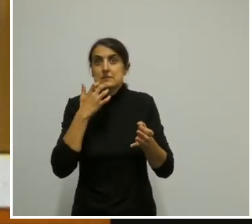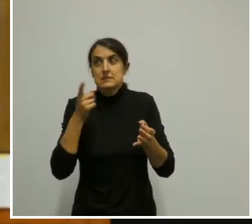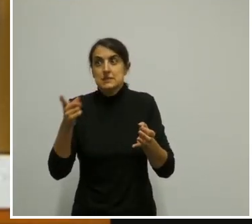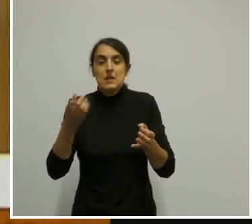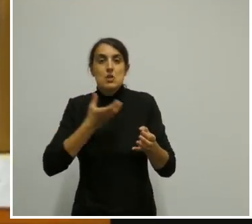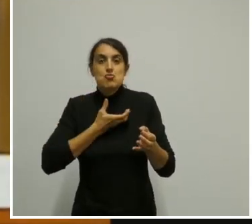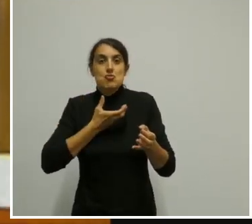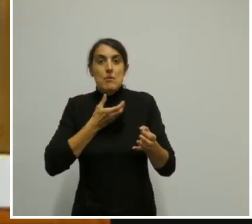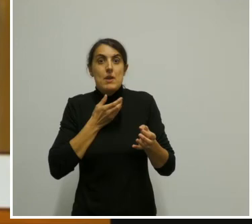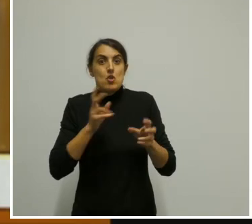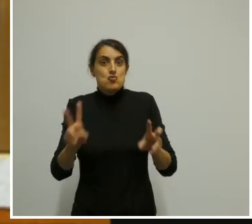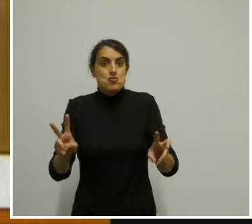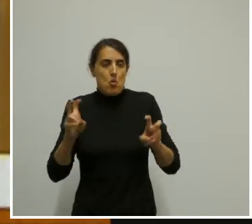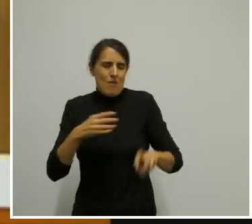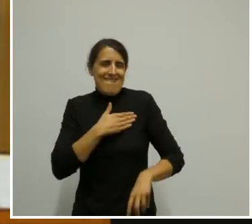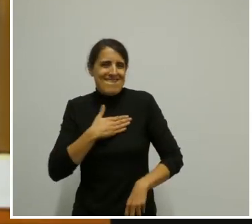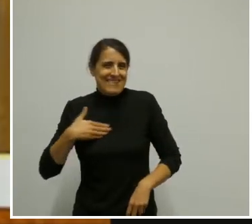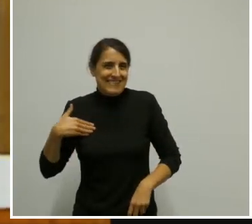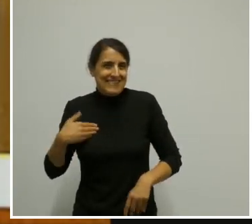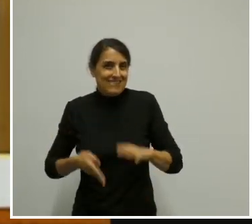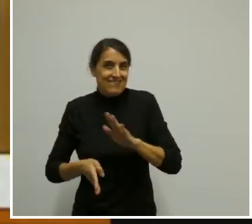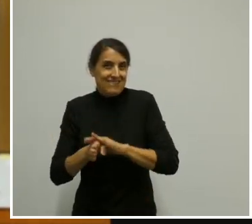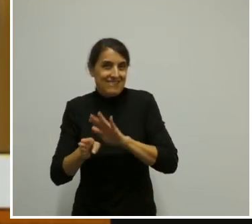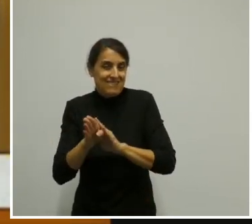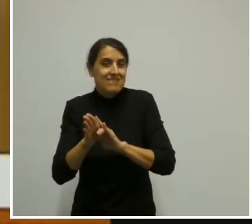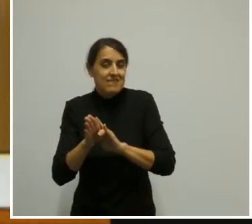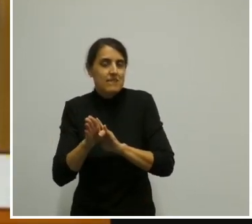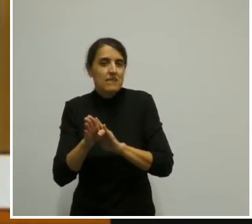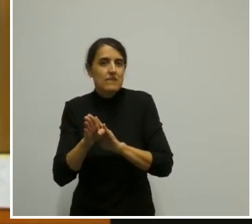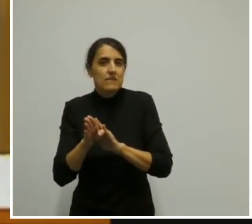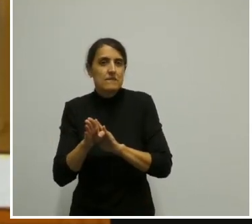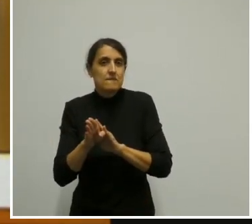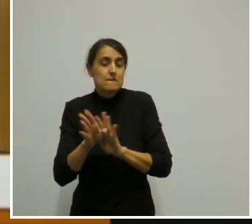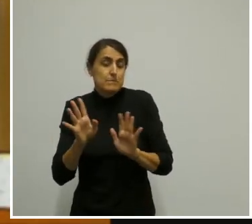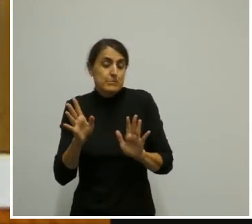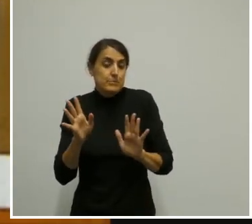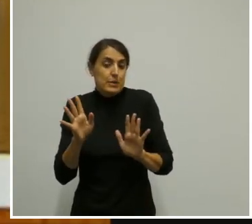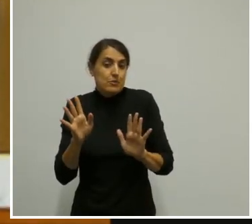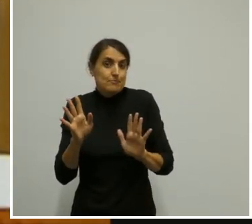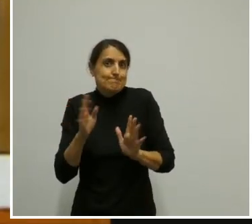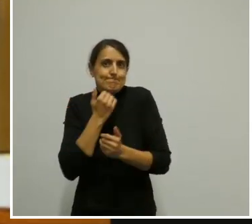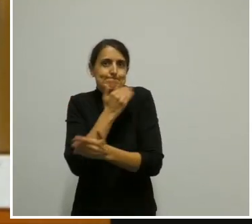es fa continuar, que és la voluntat, però com dic, hi ha grans canvis,